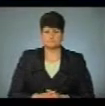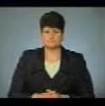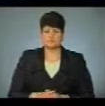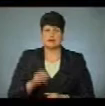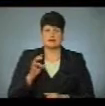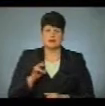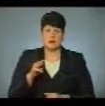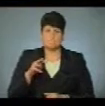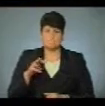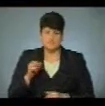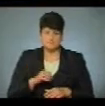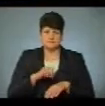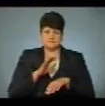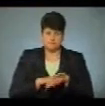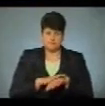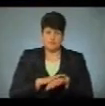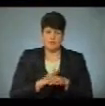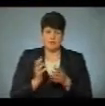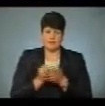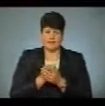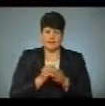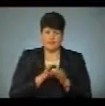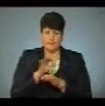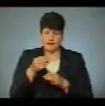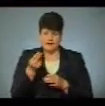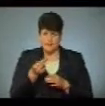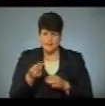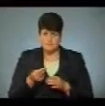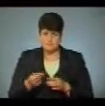Наталя Митник фіксує знахідки на кресленні.